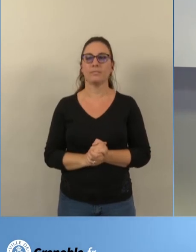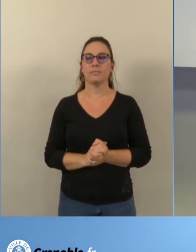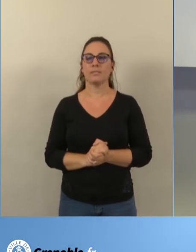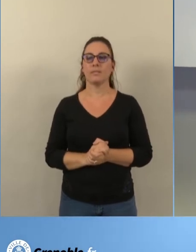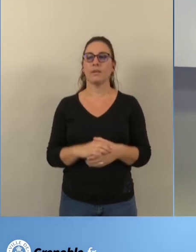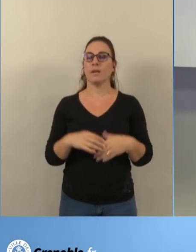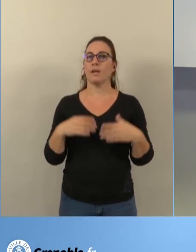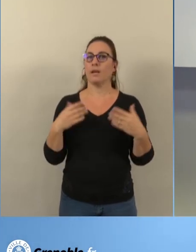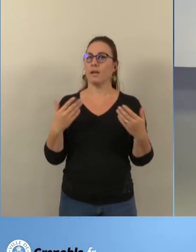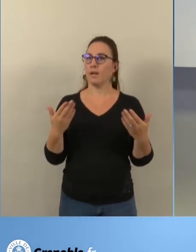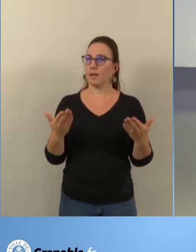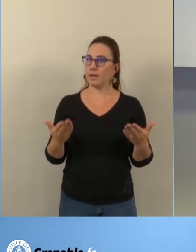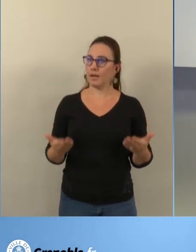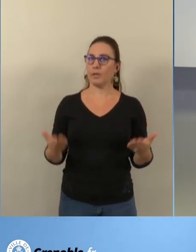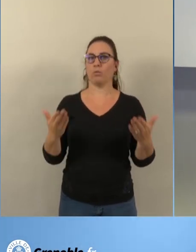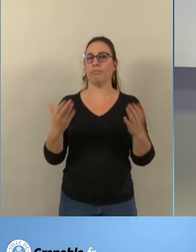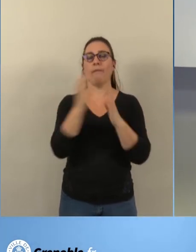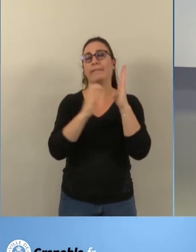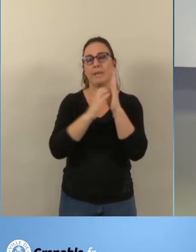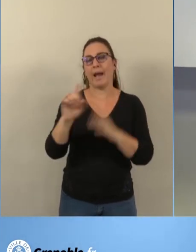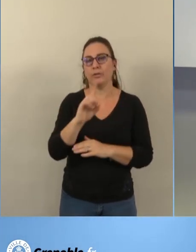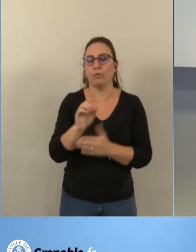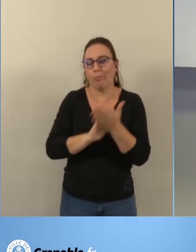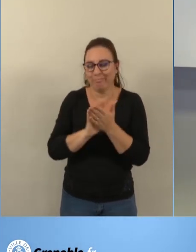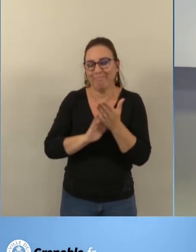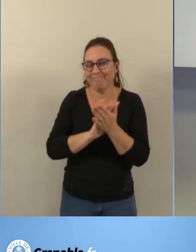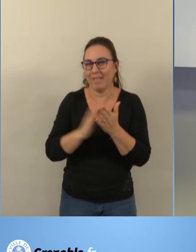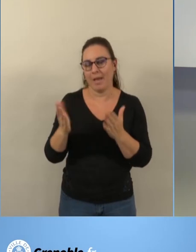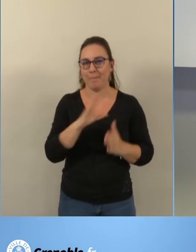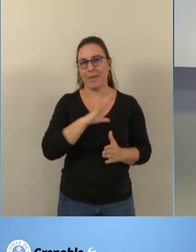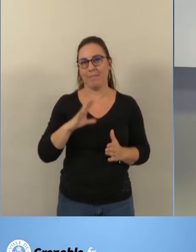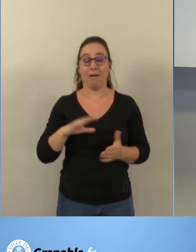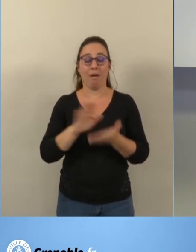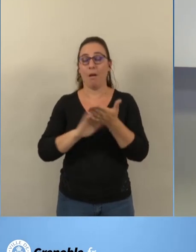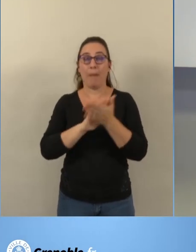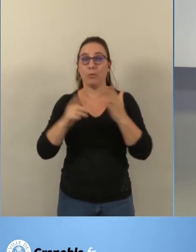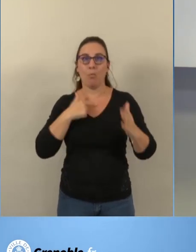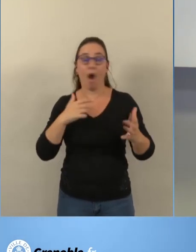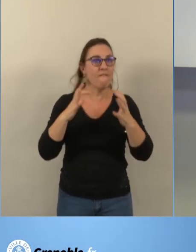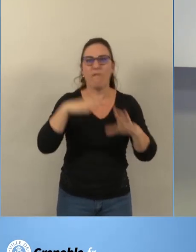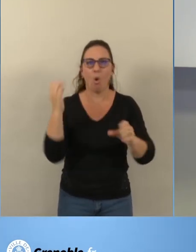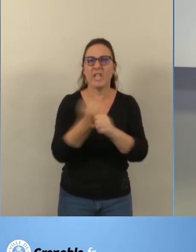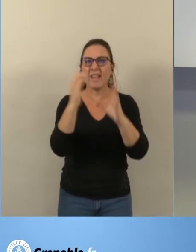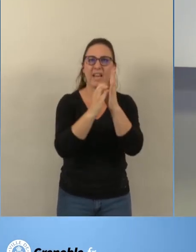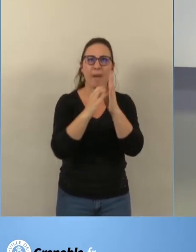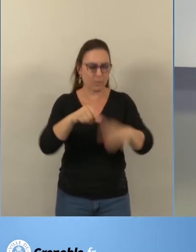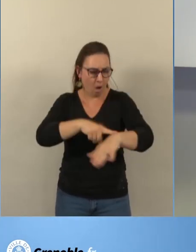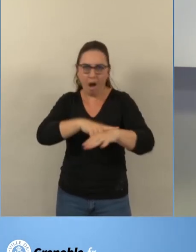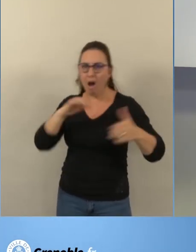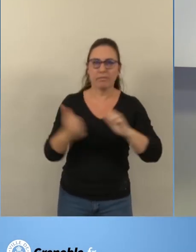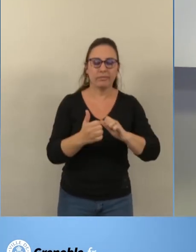et donc c'est pas une délibération et Madame Pentel je m'emballe des libération